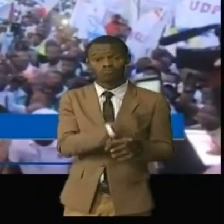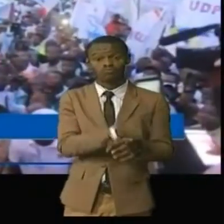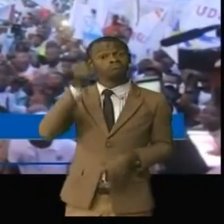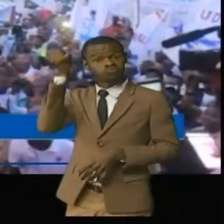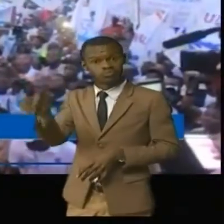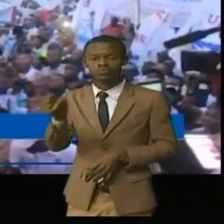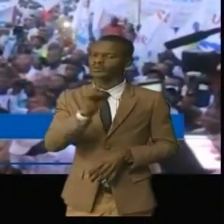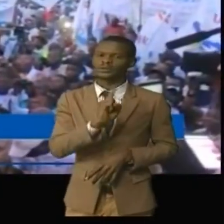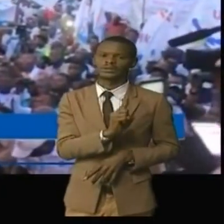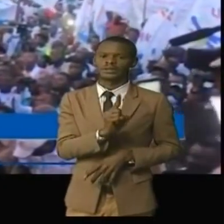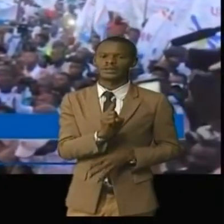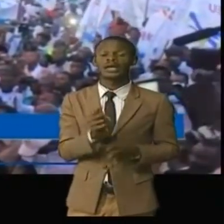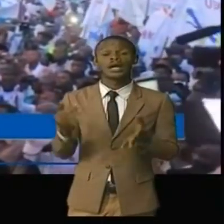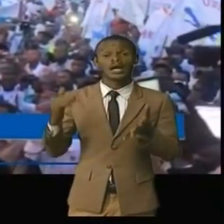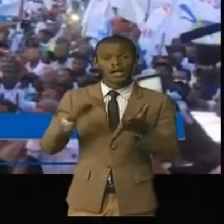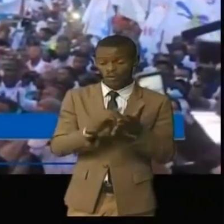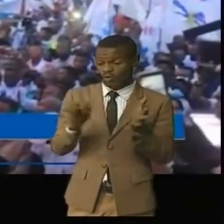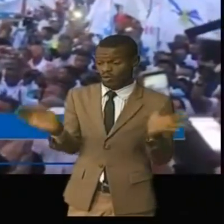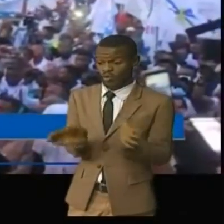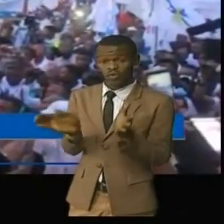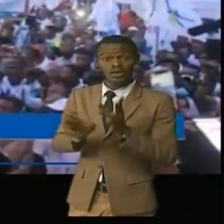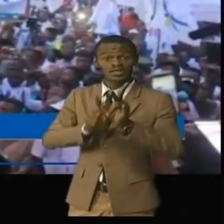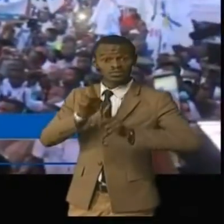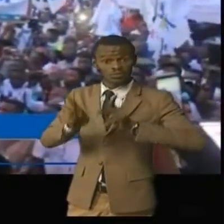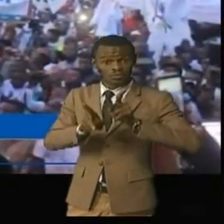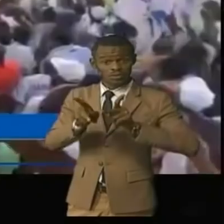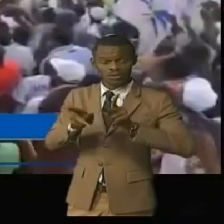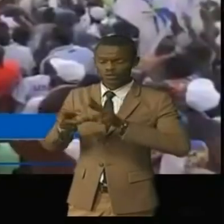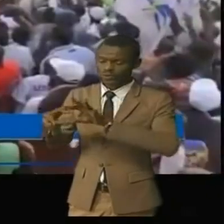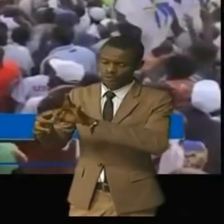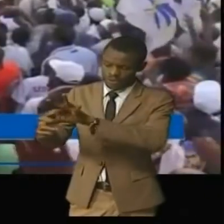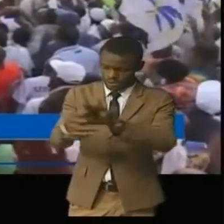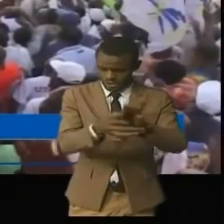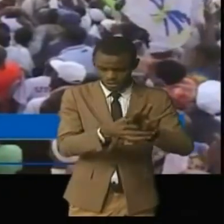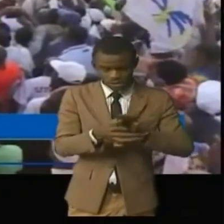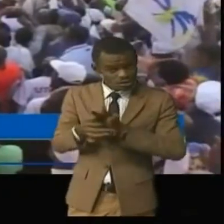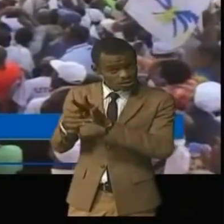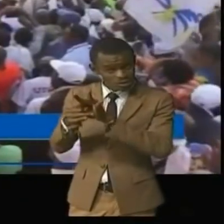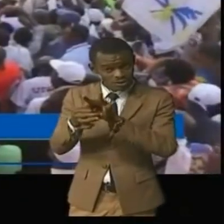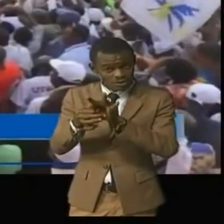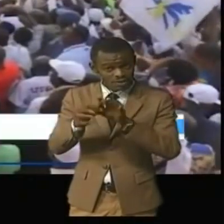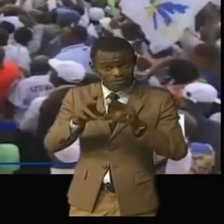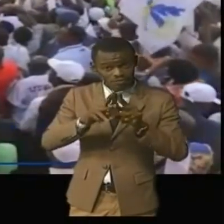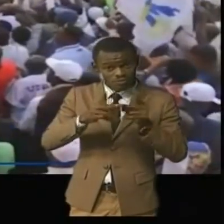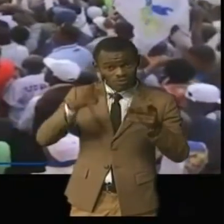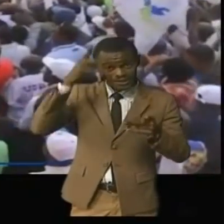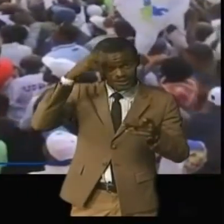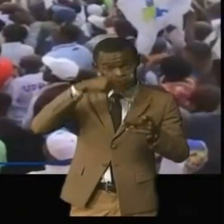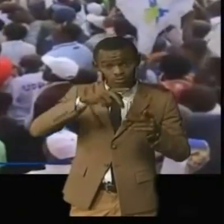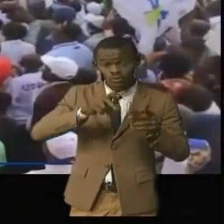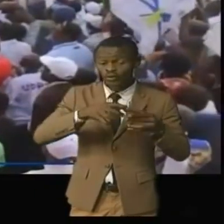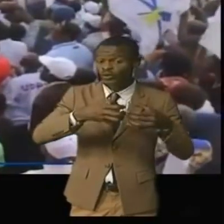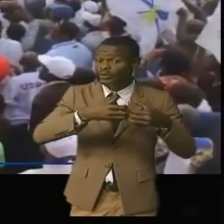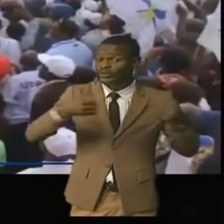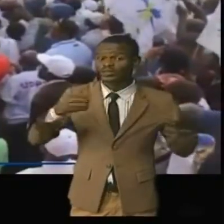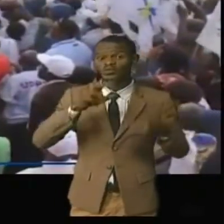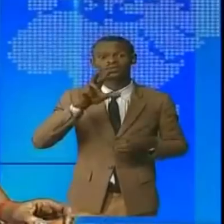à l'unité surtout à travailler pour que la flamme du parti se rallume davantage dans cette province.